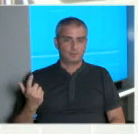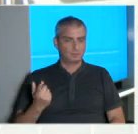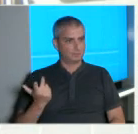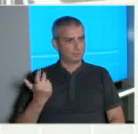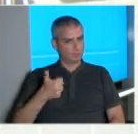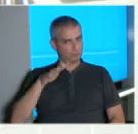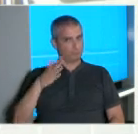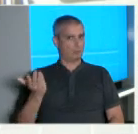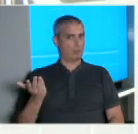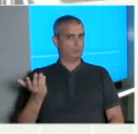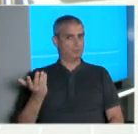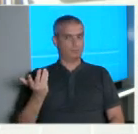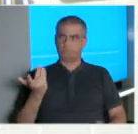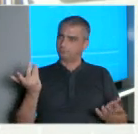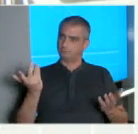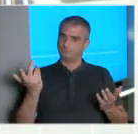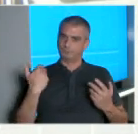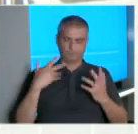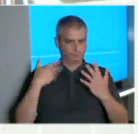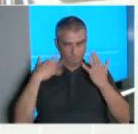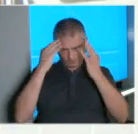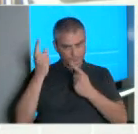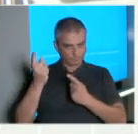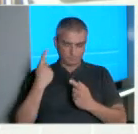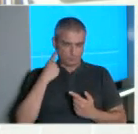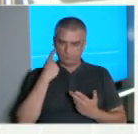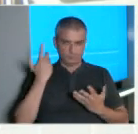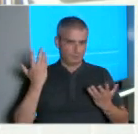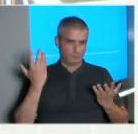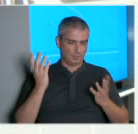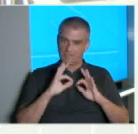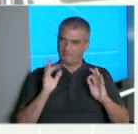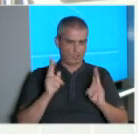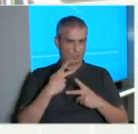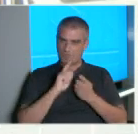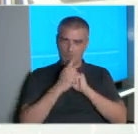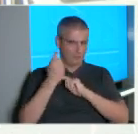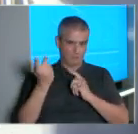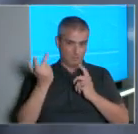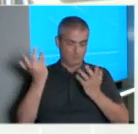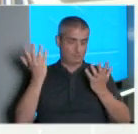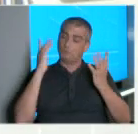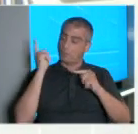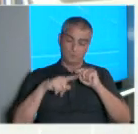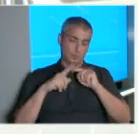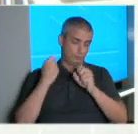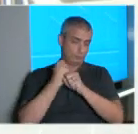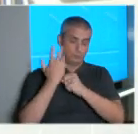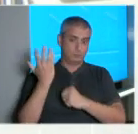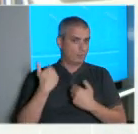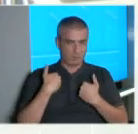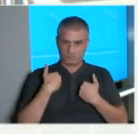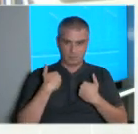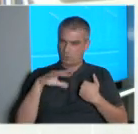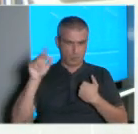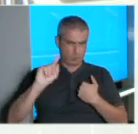אז ראש הממשלה, עם כל זה שאני מאוד מעריך אותו, תשמע, זה אף אחד לא יכול להחליף אותו עם כל הטעויות שלו. אני לא